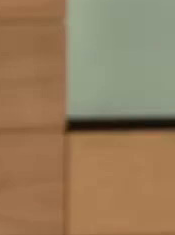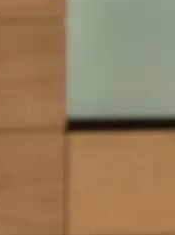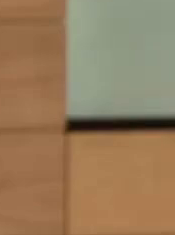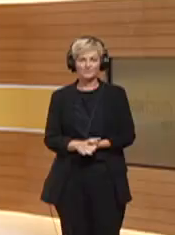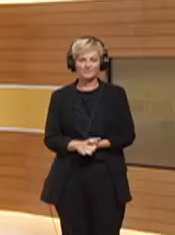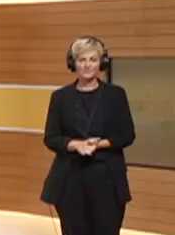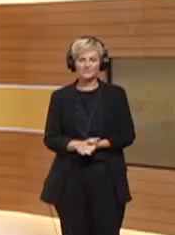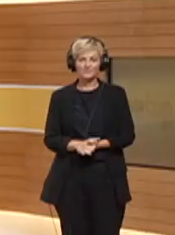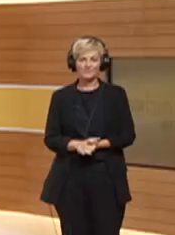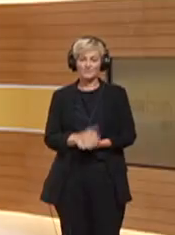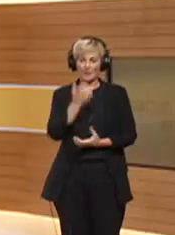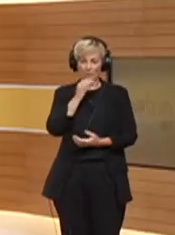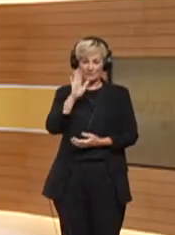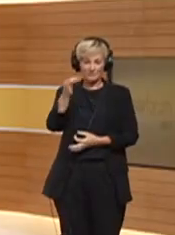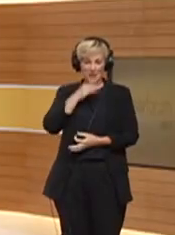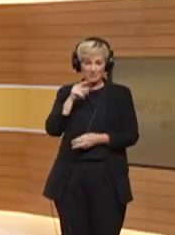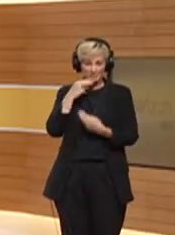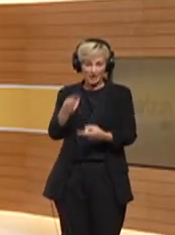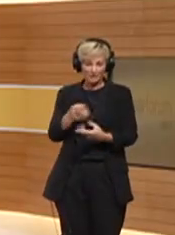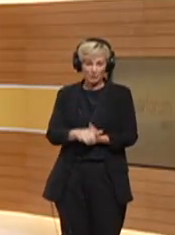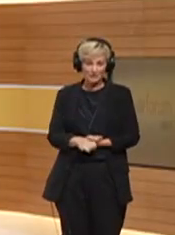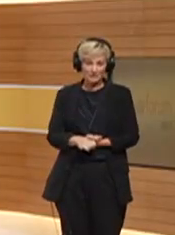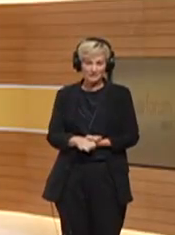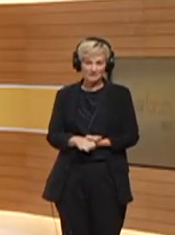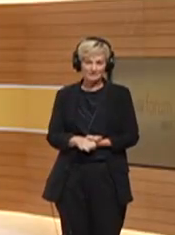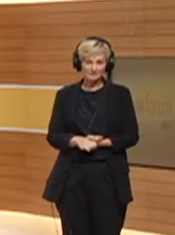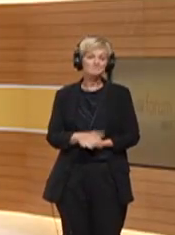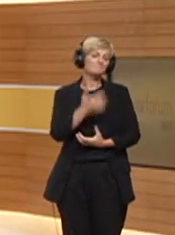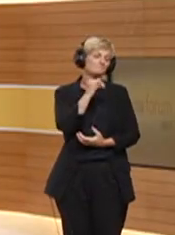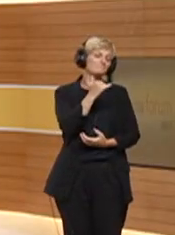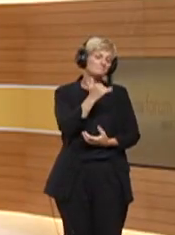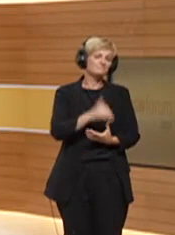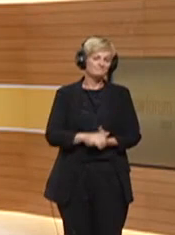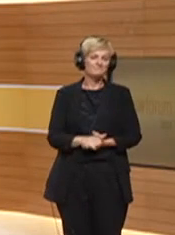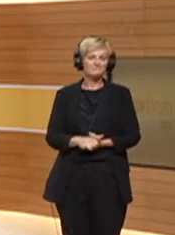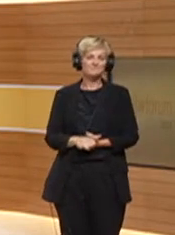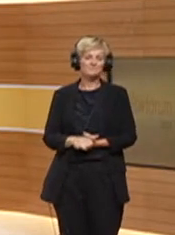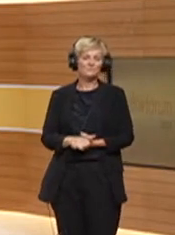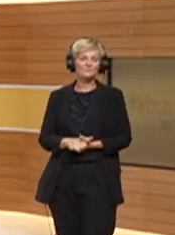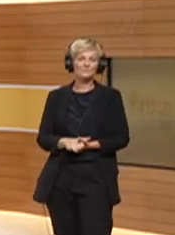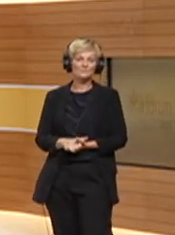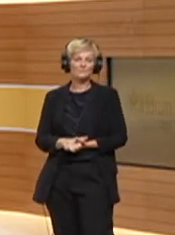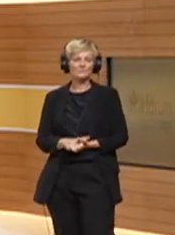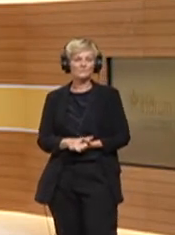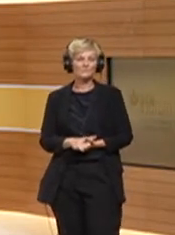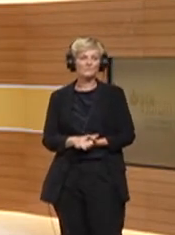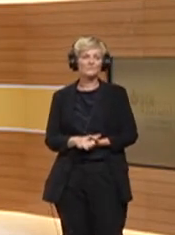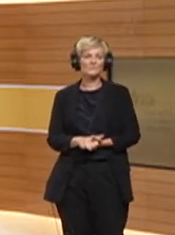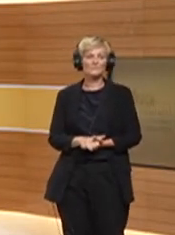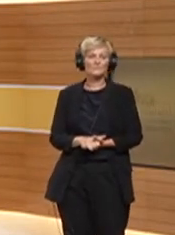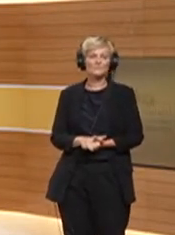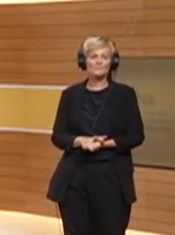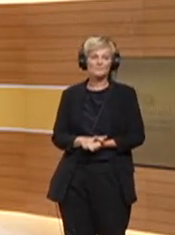Ich hoffe, dass das die Frage beantworten kann. Ja, tatsächlich. Denn auf den ersten Blick erscheint es, als ob man sehr